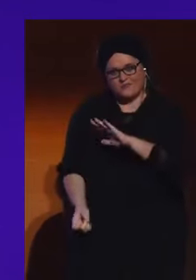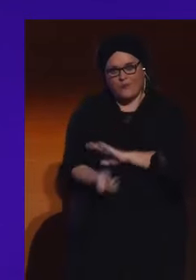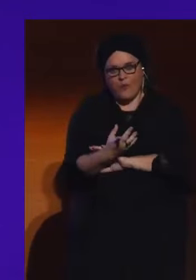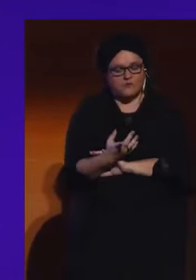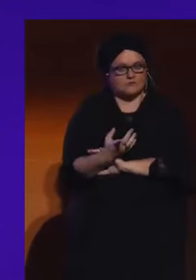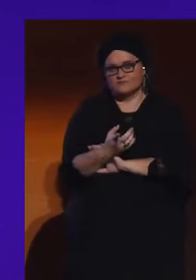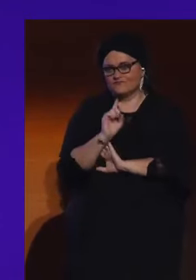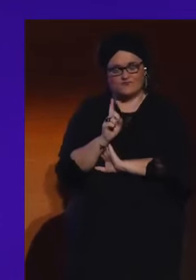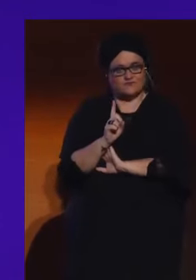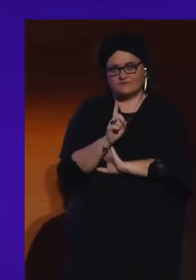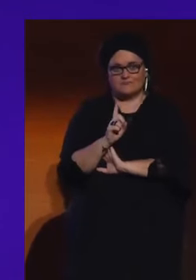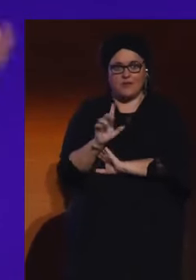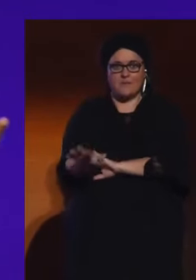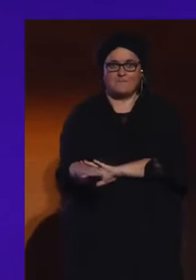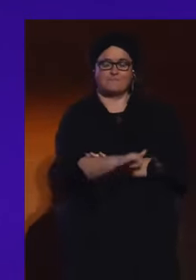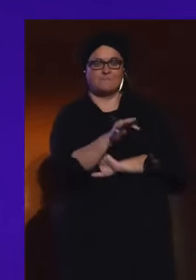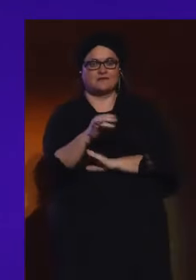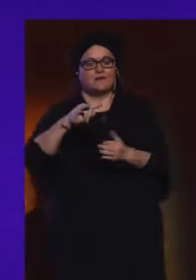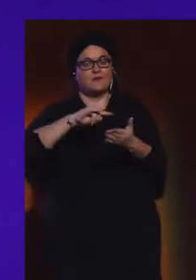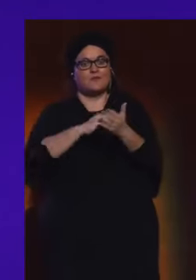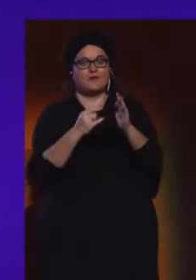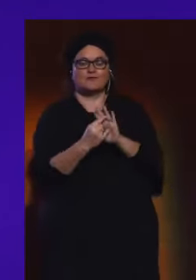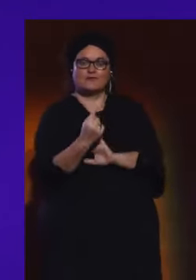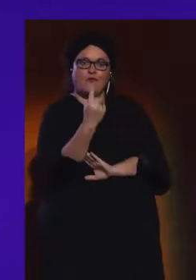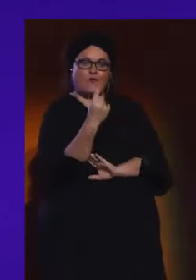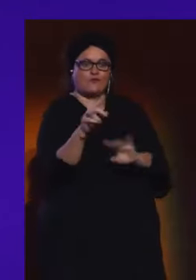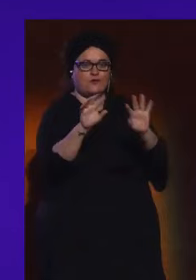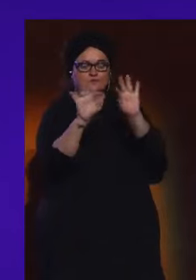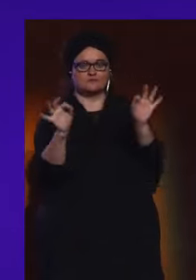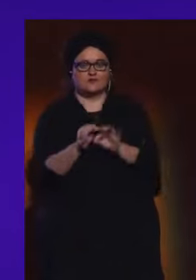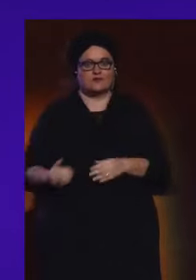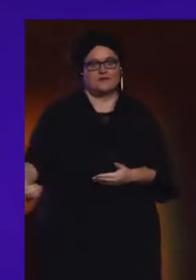ateratzeko. Ez da hori bakarrik. Proiektu bat dauka